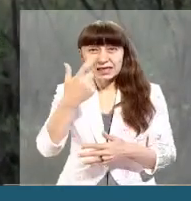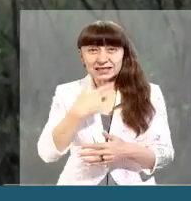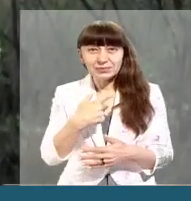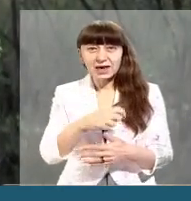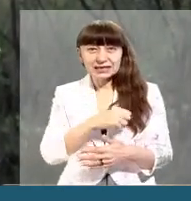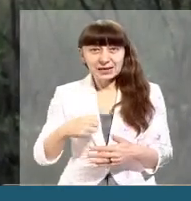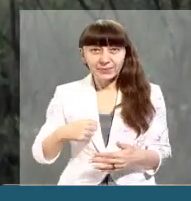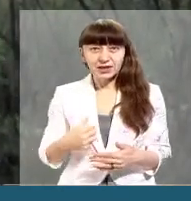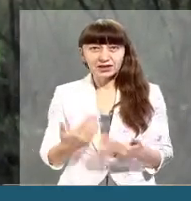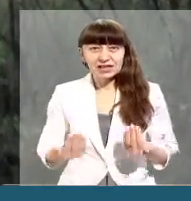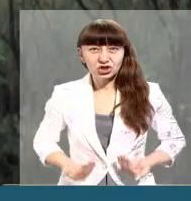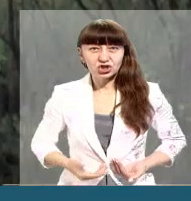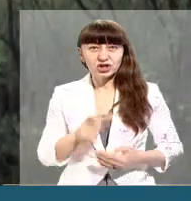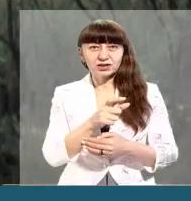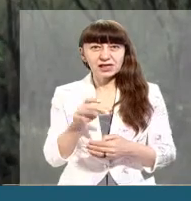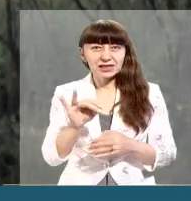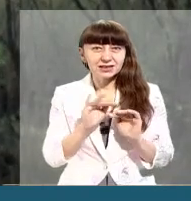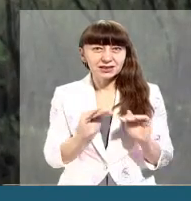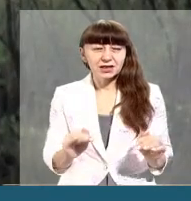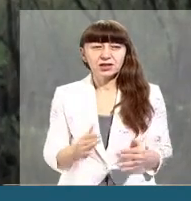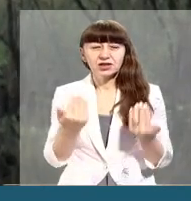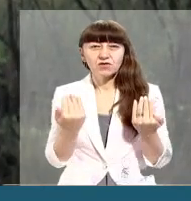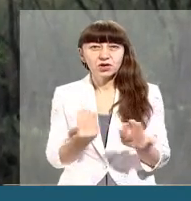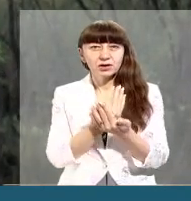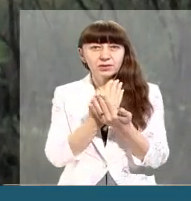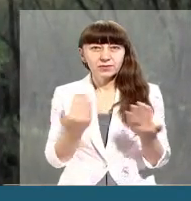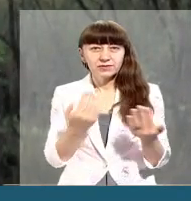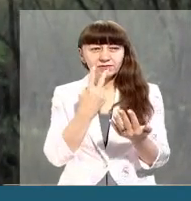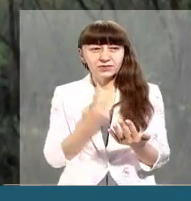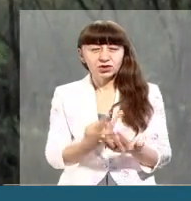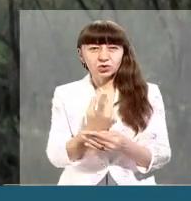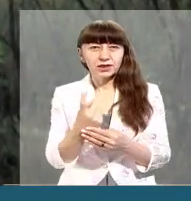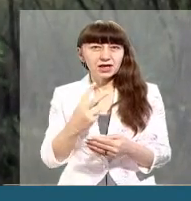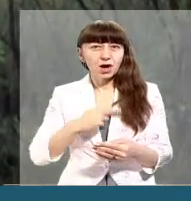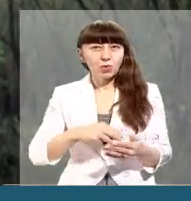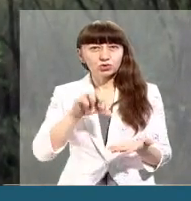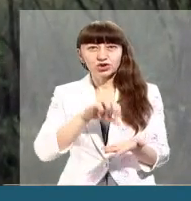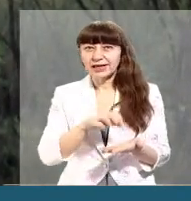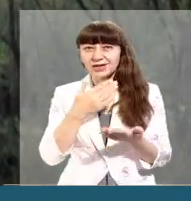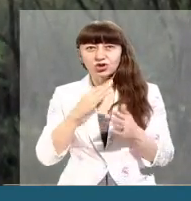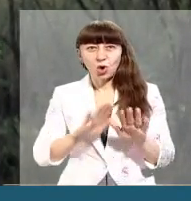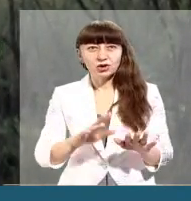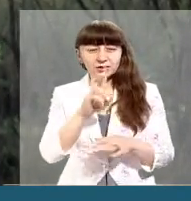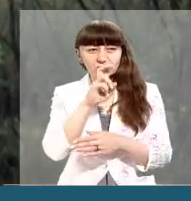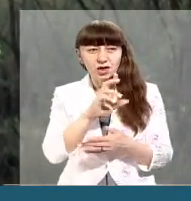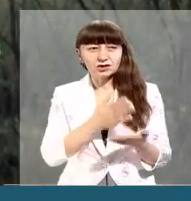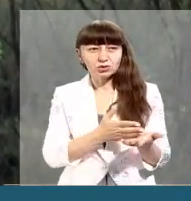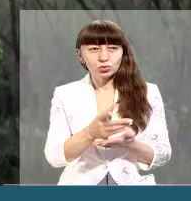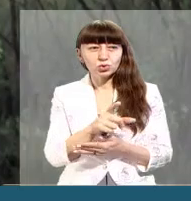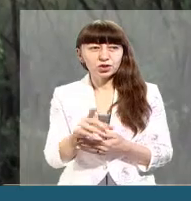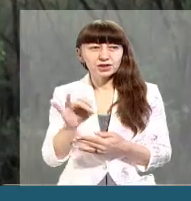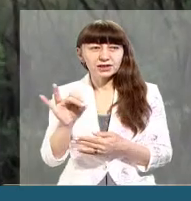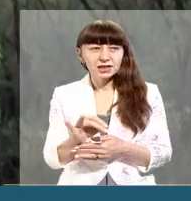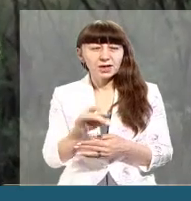именно для нас, для наших жителей, для населения. Сегодня мы видим, что к этой работе привлечены и не только государственные служащие, но